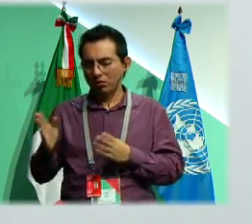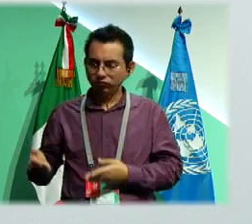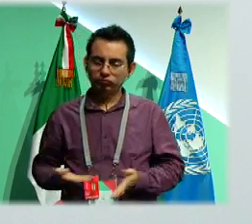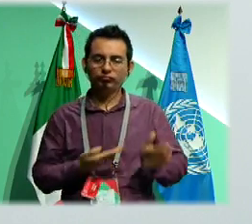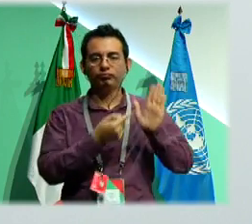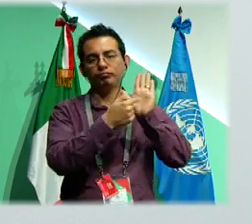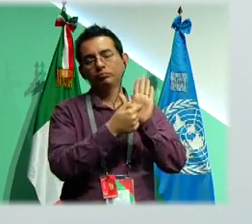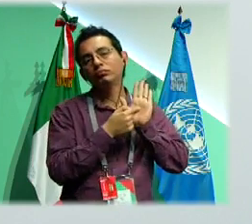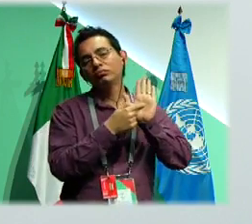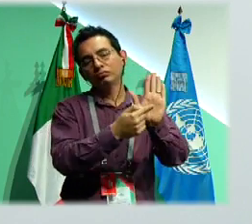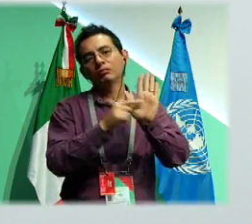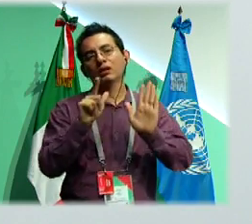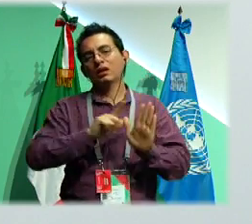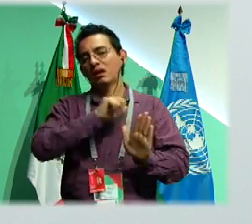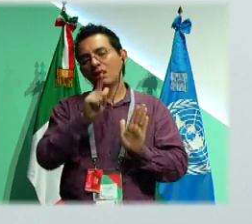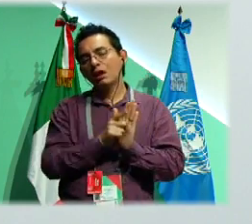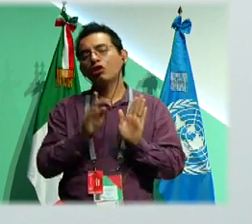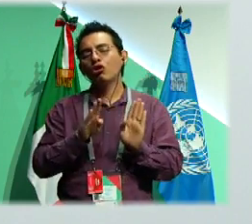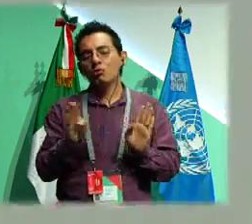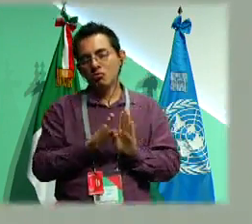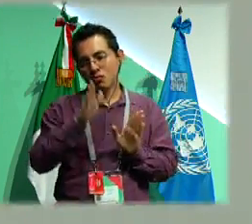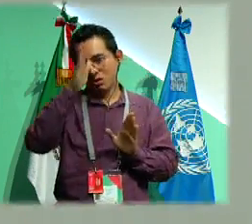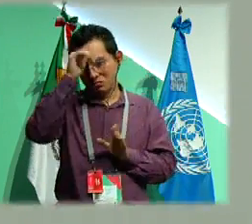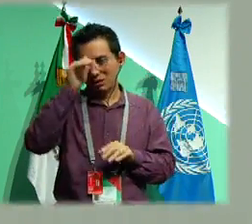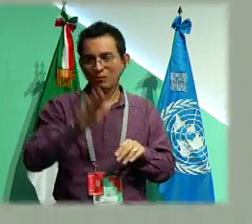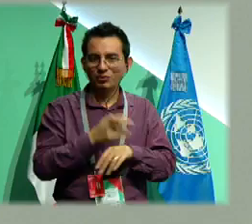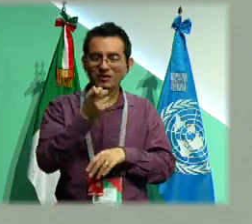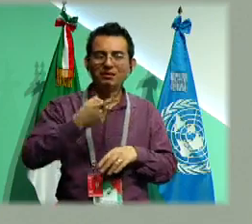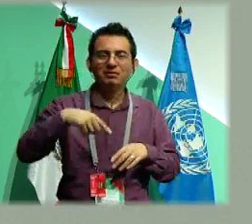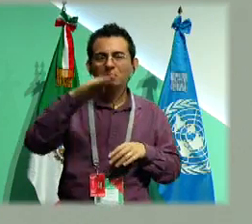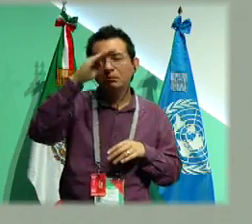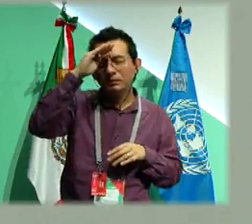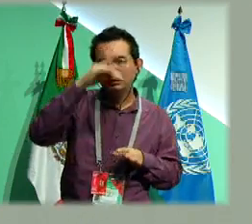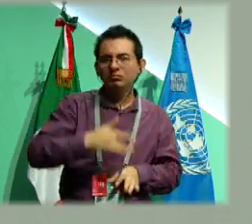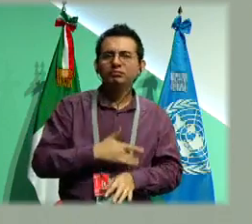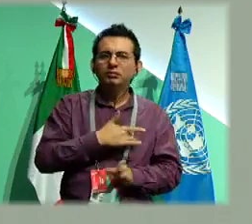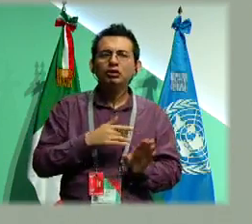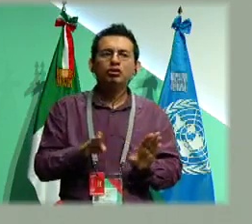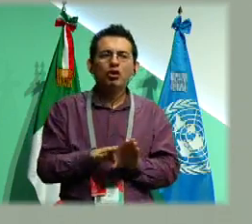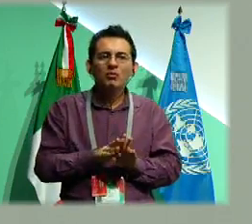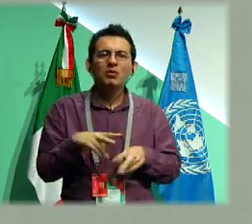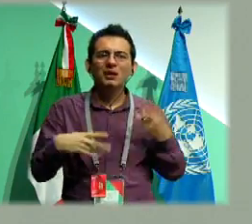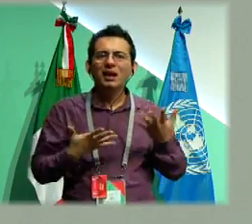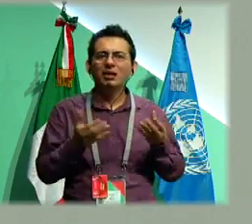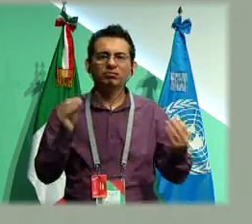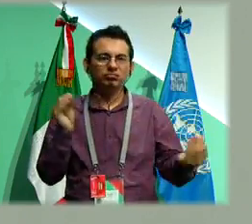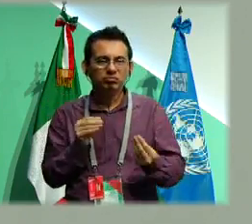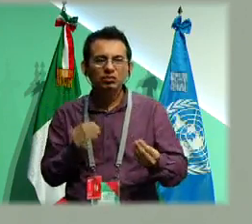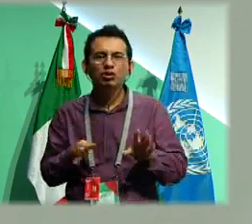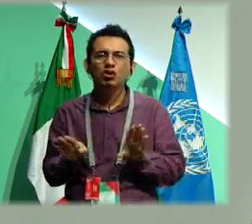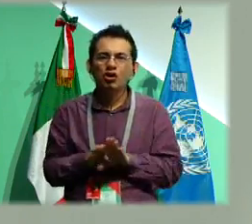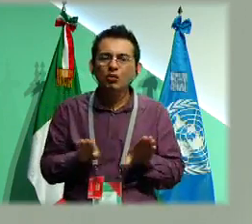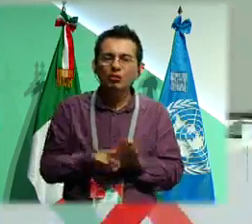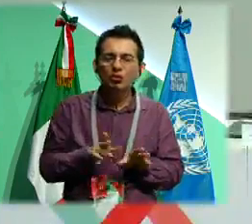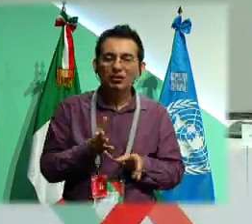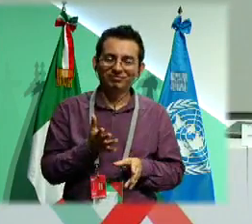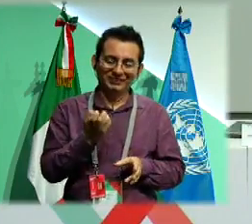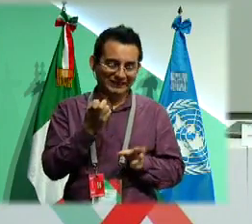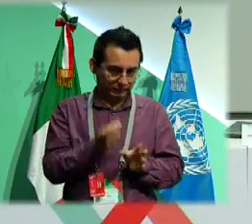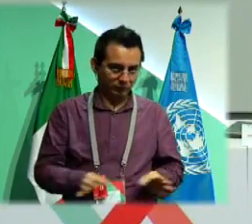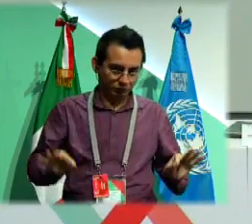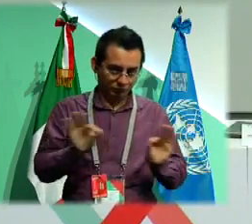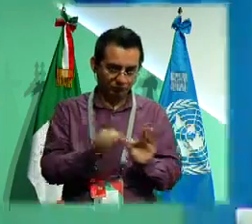préparés. C'est tout un processus. Il ne s'agit pas simplement de négociations commerciales. Et cela, il faut le souligner.